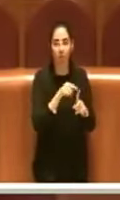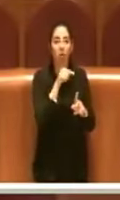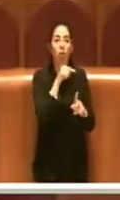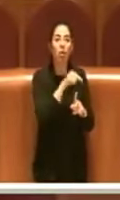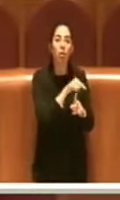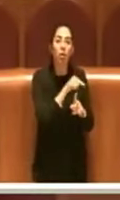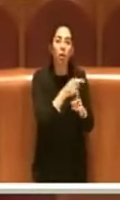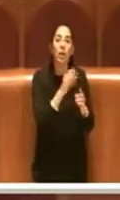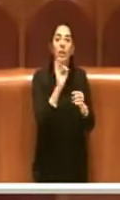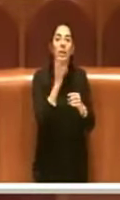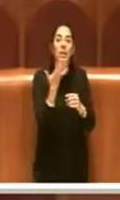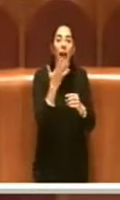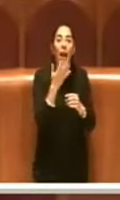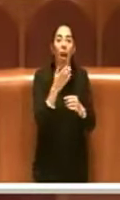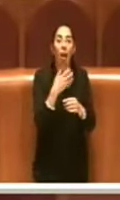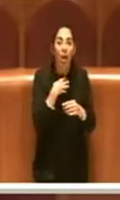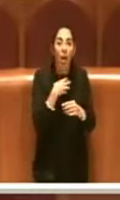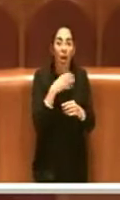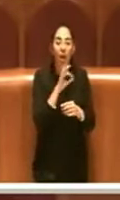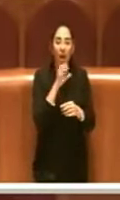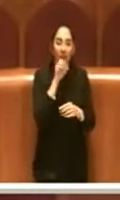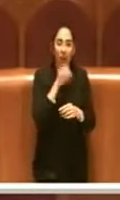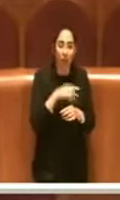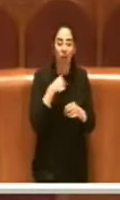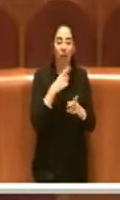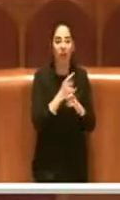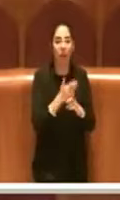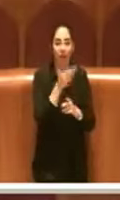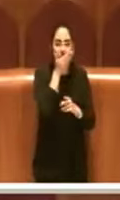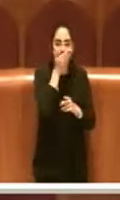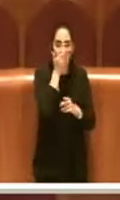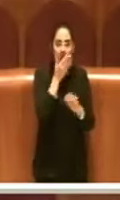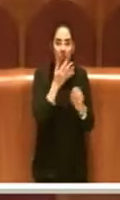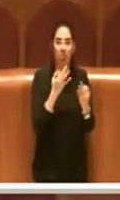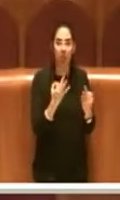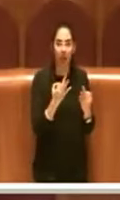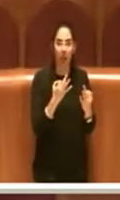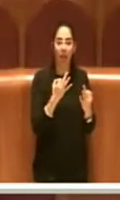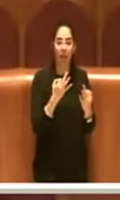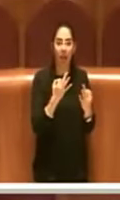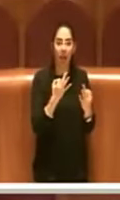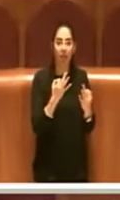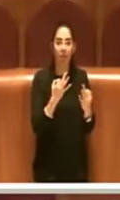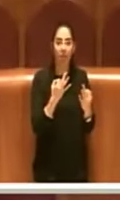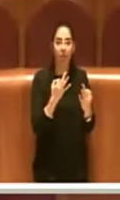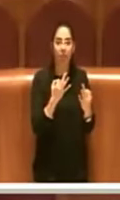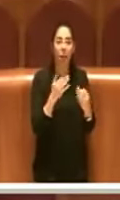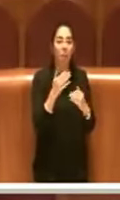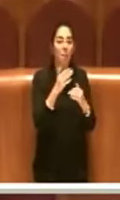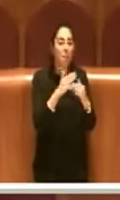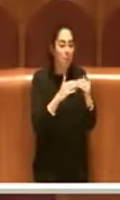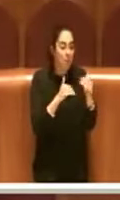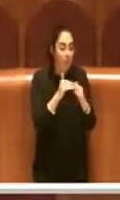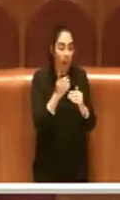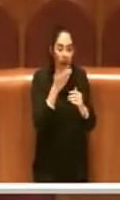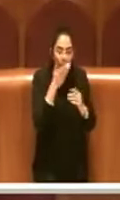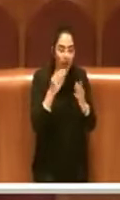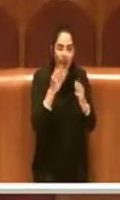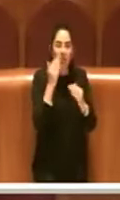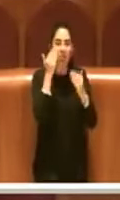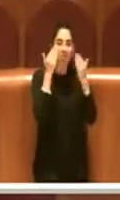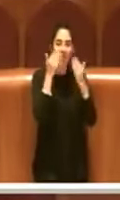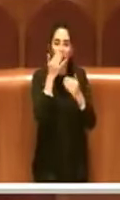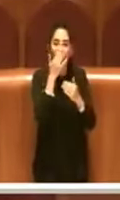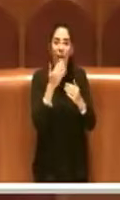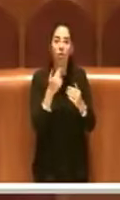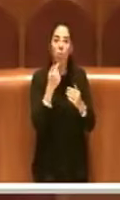naso quando si tossisce o si starnutisce, parliamo sempre di buonsenso, non toccarsi con le mani, occhi, naso e bocca, ed ha diffuso i